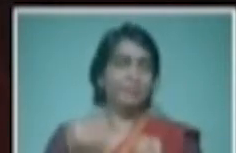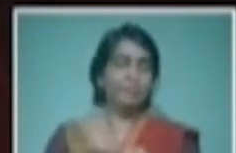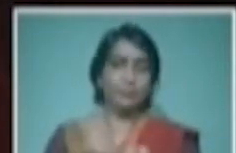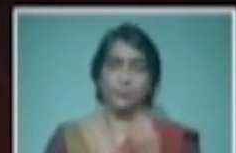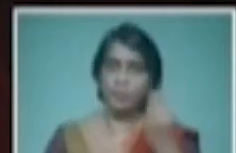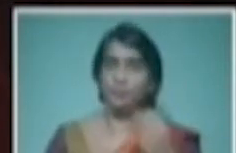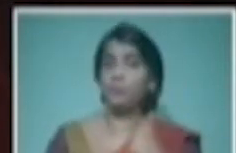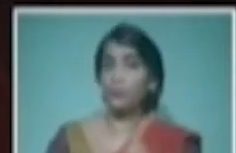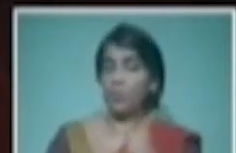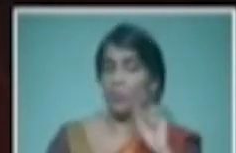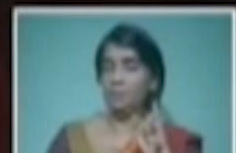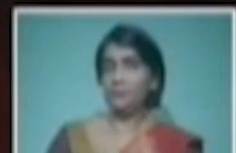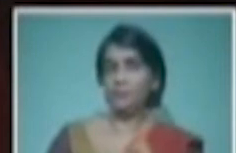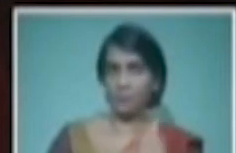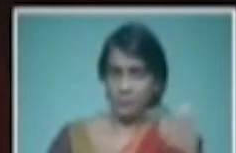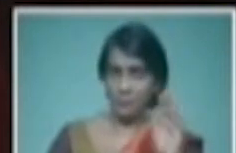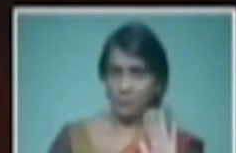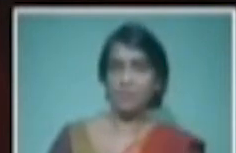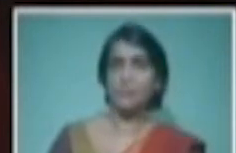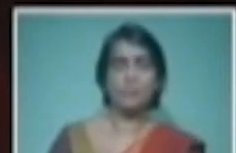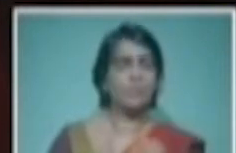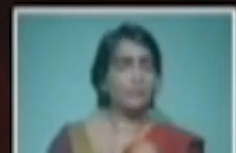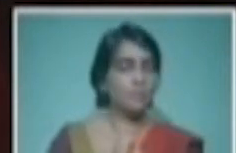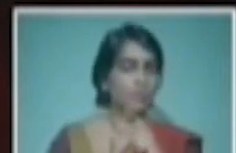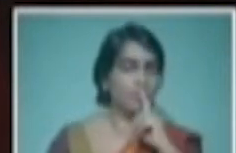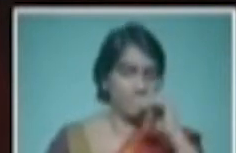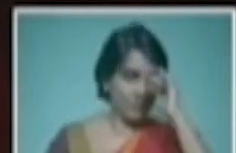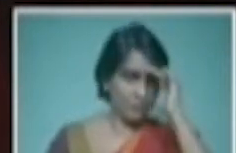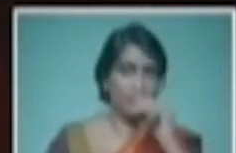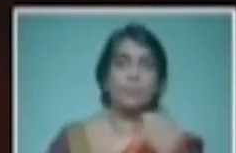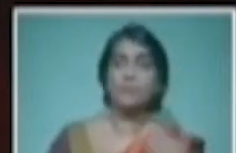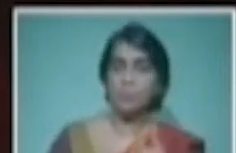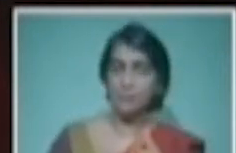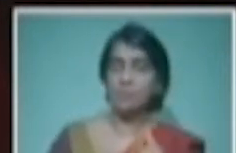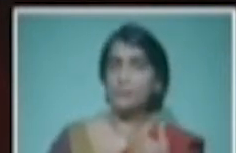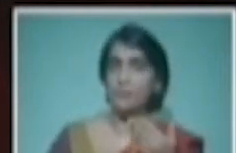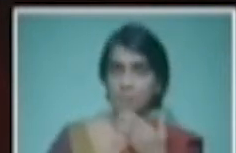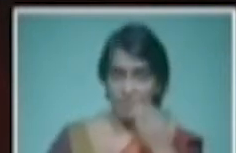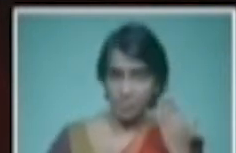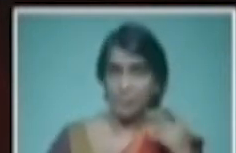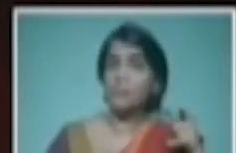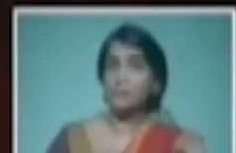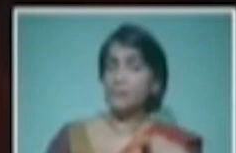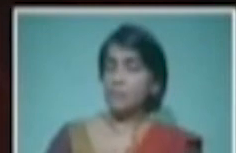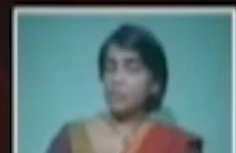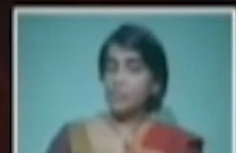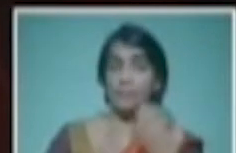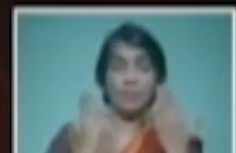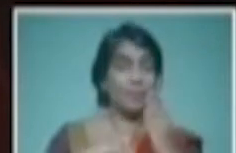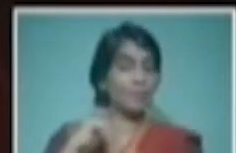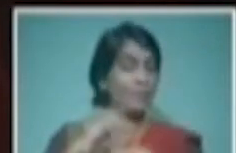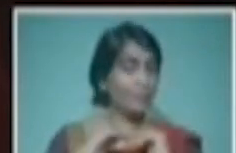සැලසීම ආණ්ඩුව විසින් සිදු කළ යුතු වෙනවා. දැන් ගරු කතානායකතුමනි අපිට පුළුවන් නම් මේ රටේ